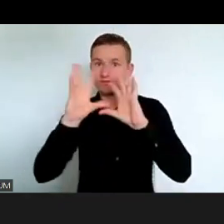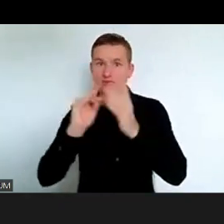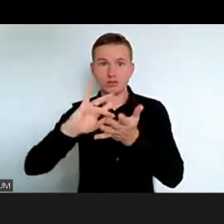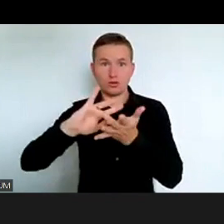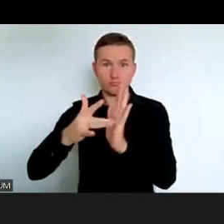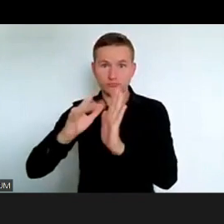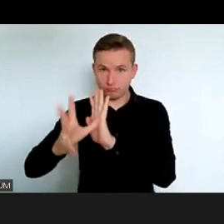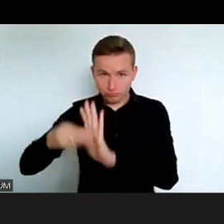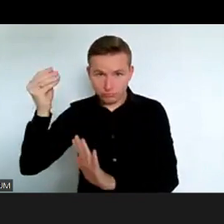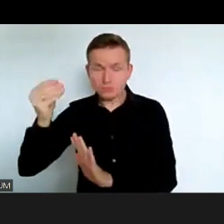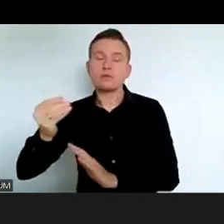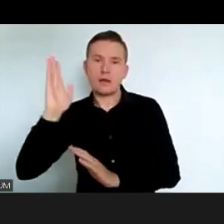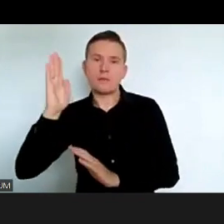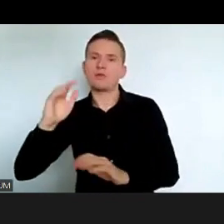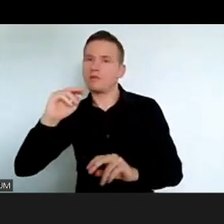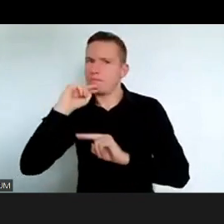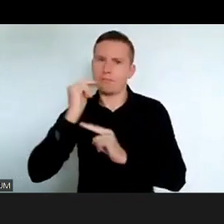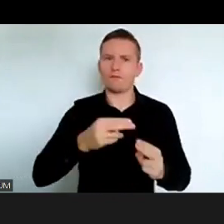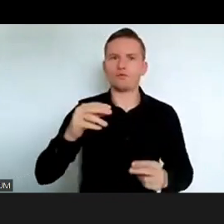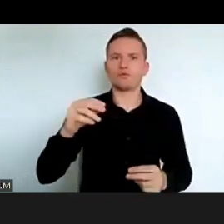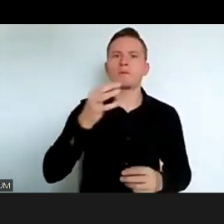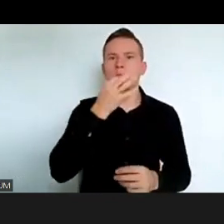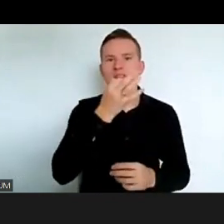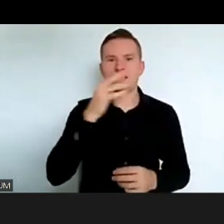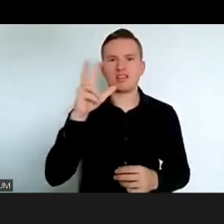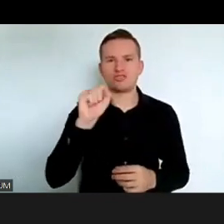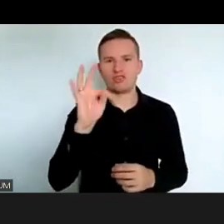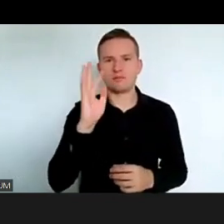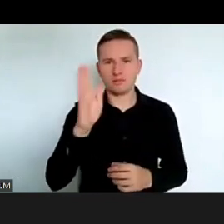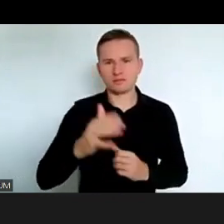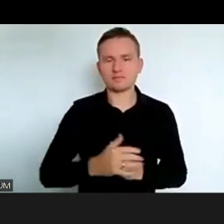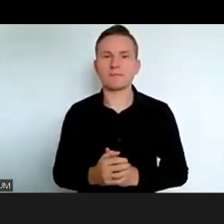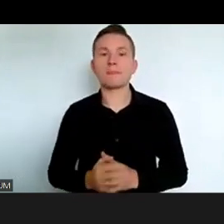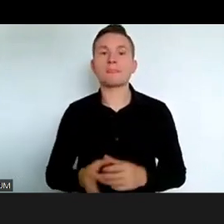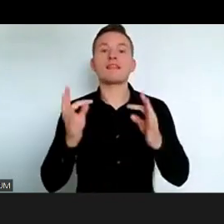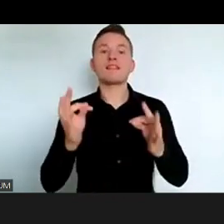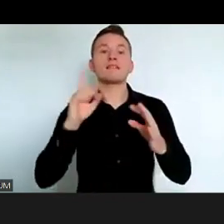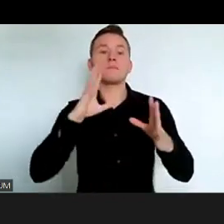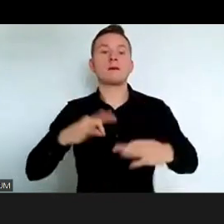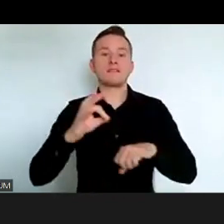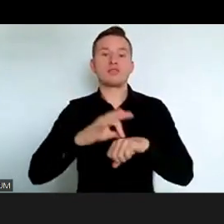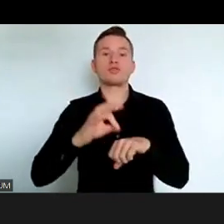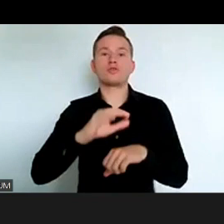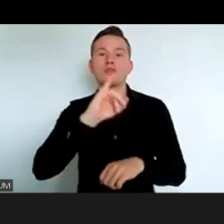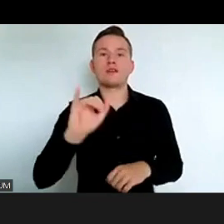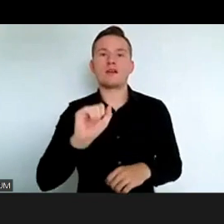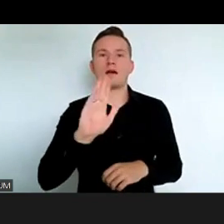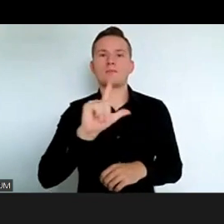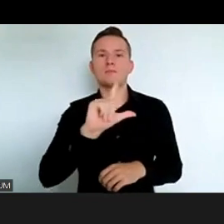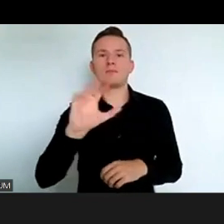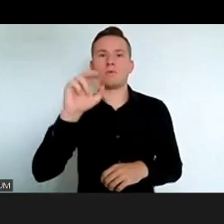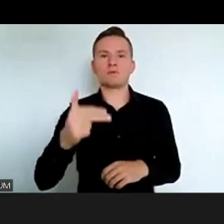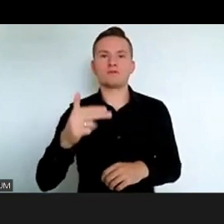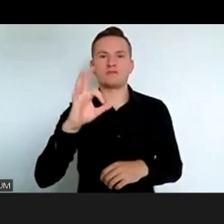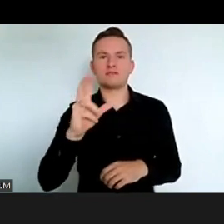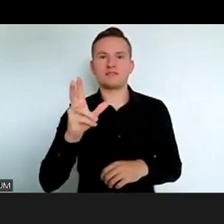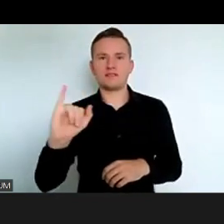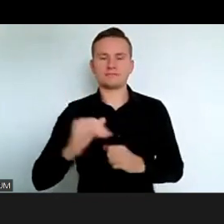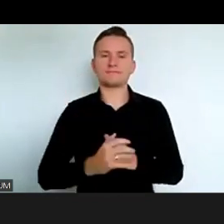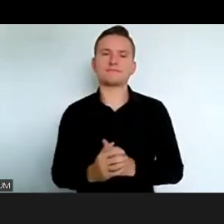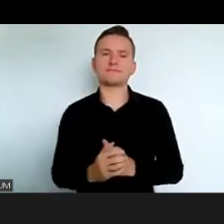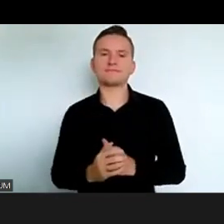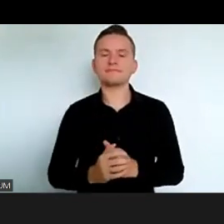Bardzo proszę o zabranie głosu teraz pana doktora Macieja Jabłońskiego. Bardzo dzień dziękuję dobry, panu. Dzień